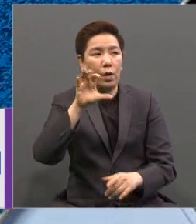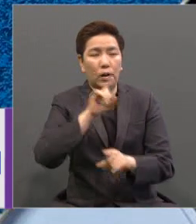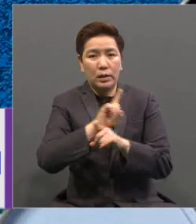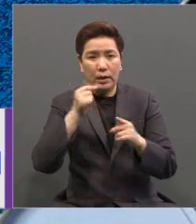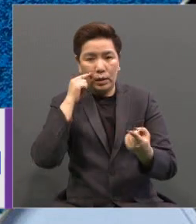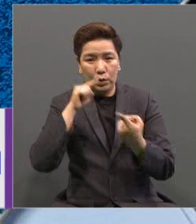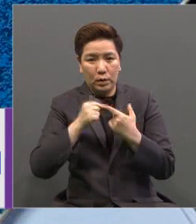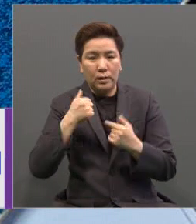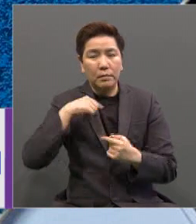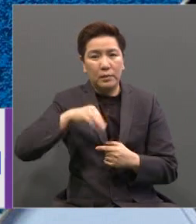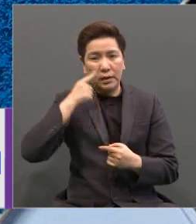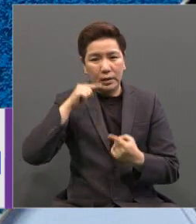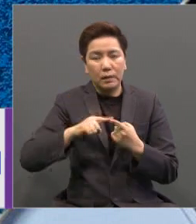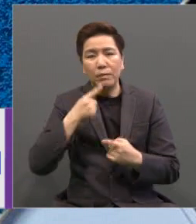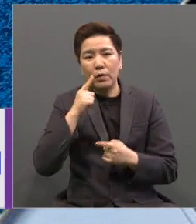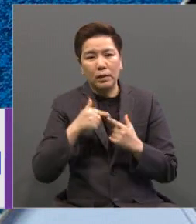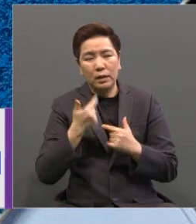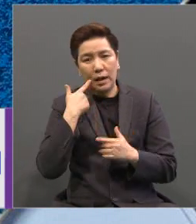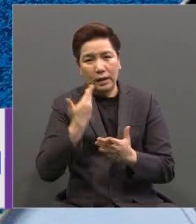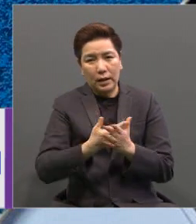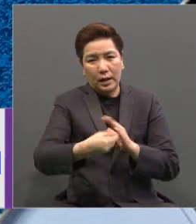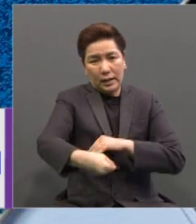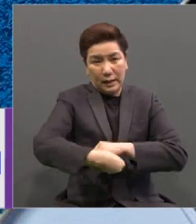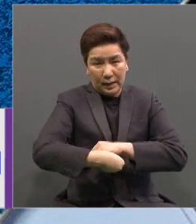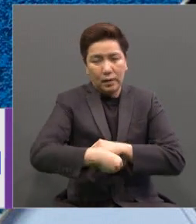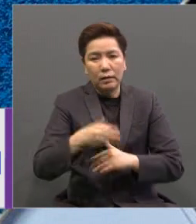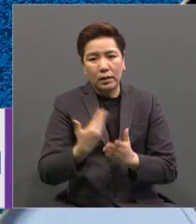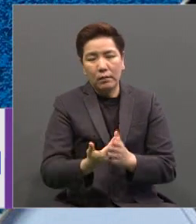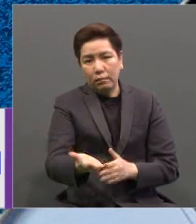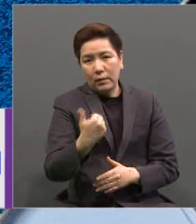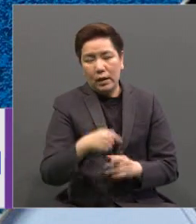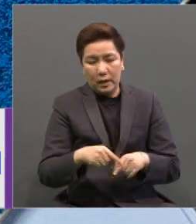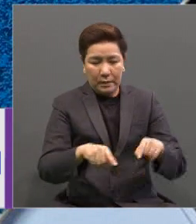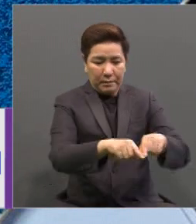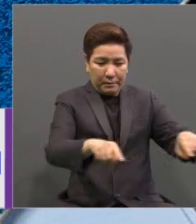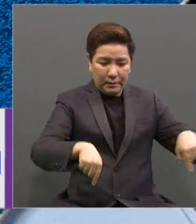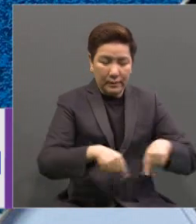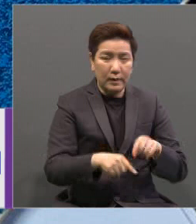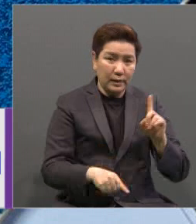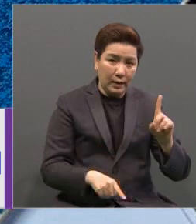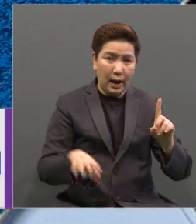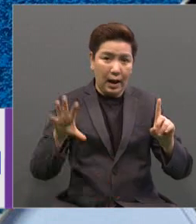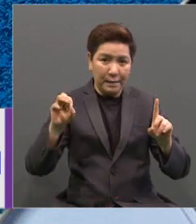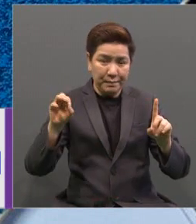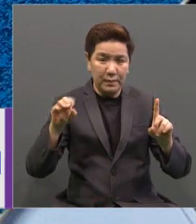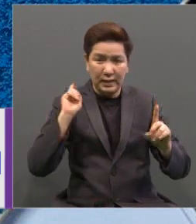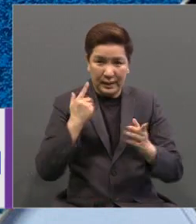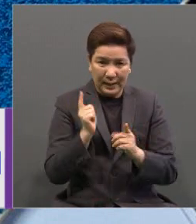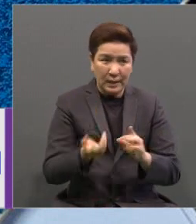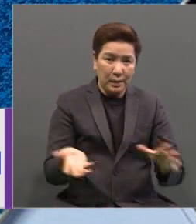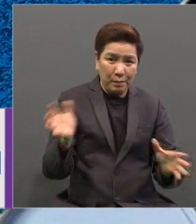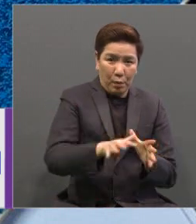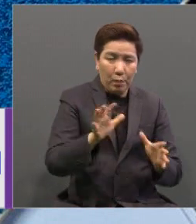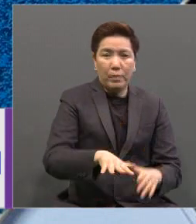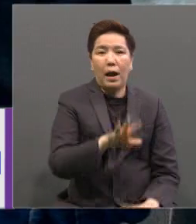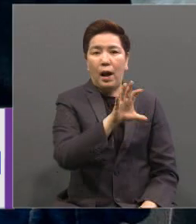นายกเทศมนตรีเมืองคลองหลวงครับกลับเรียกรับเงินผู้เสียหายลูกบาศก์เมตรละ 50บาทจากดินที่ต้องใช้ถมเนี่ย